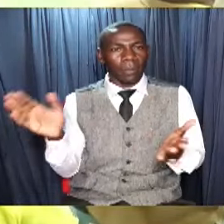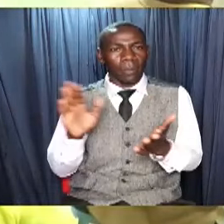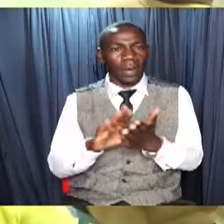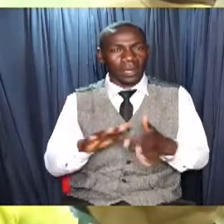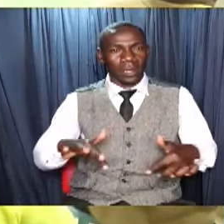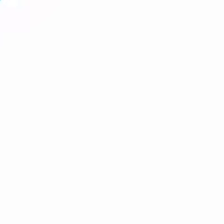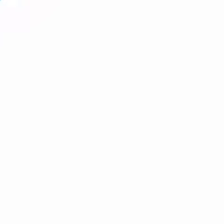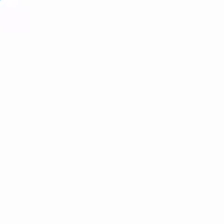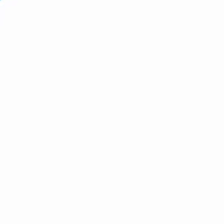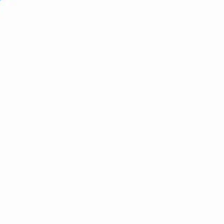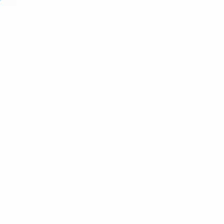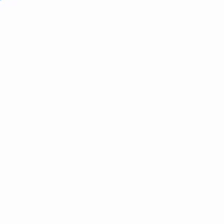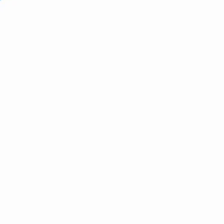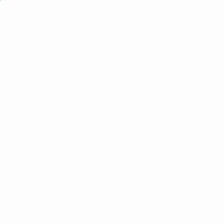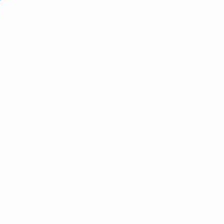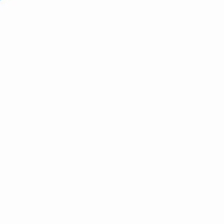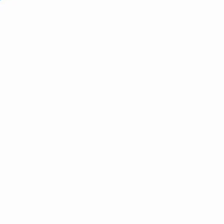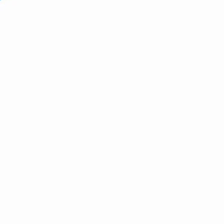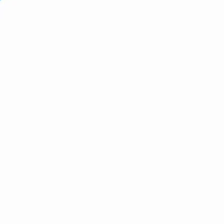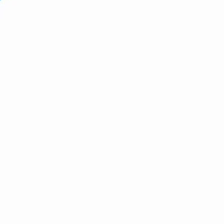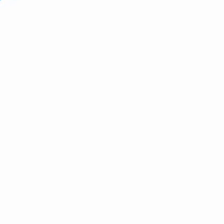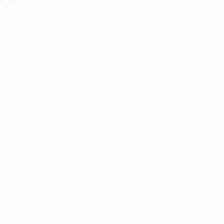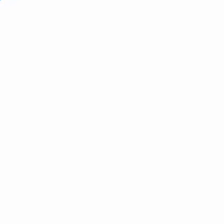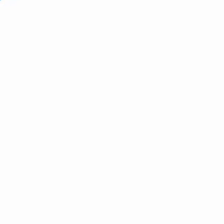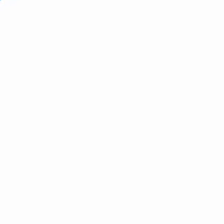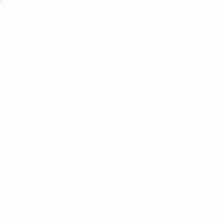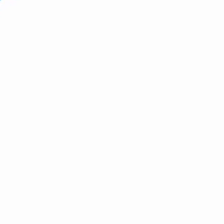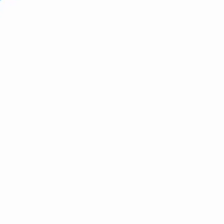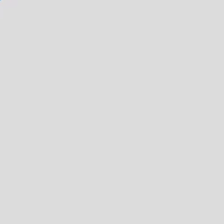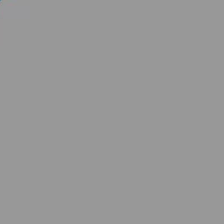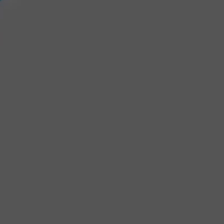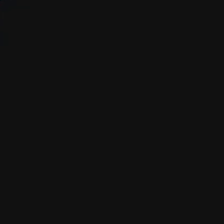comes alive. Roho and the spirit of God comes. Hallelujah. Hallelujah.